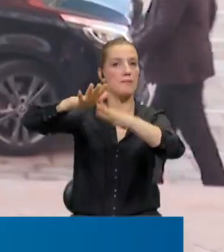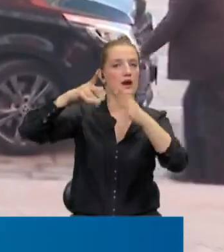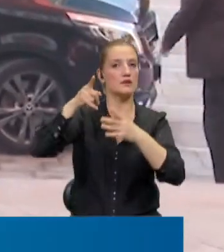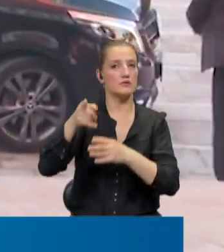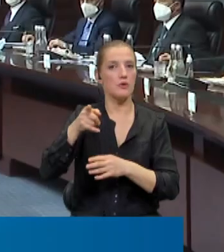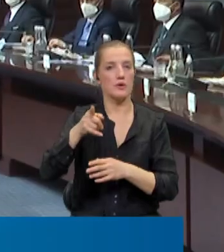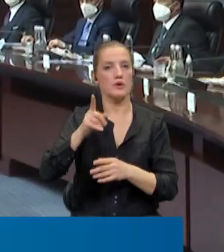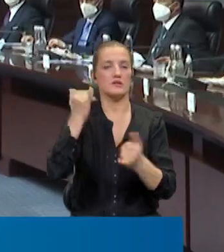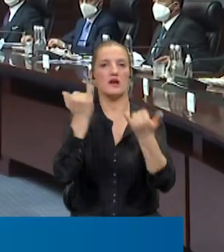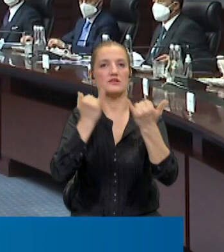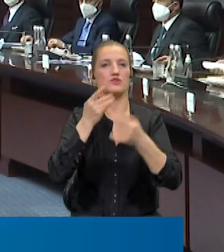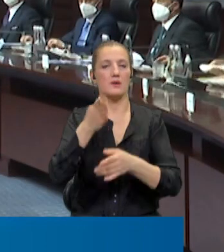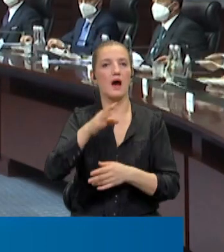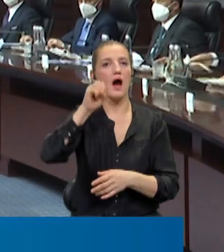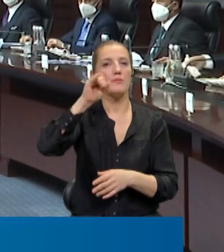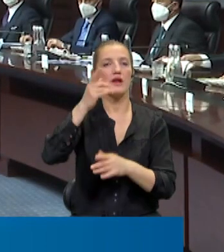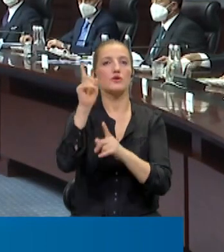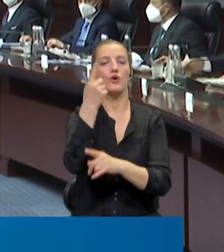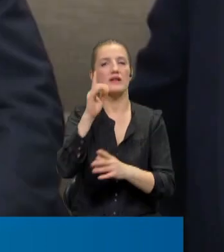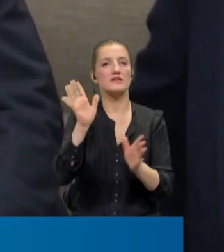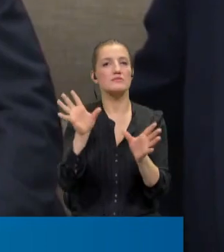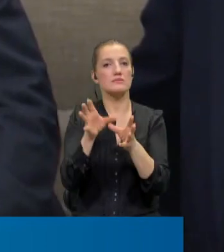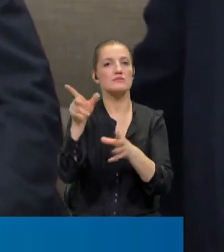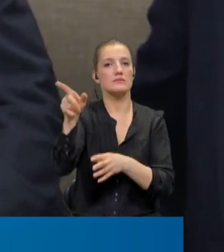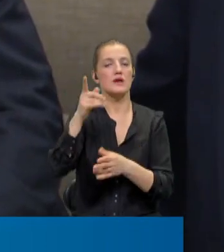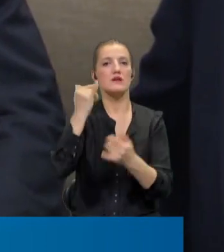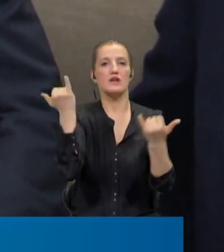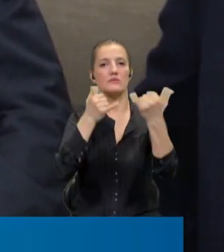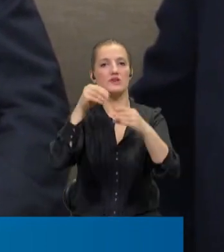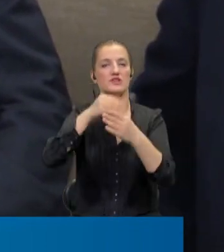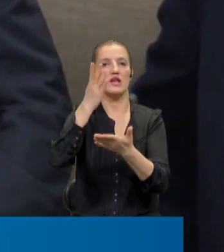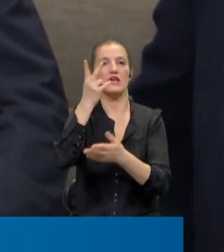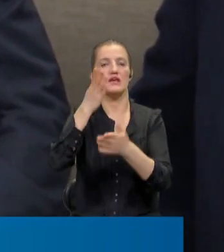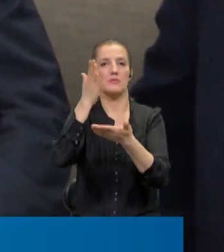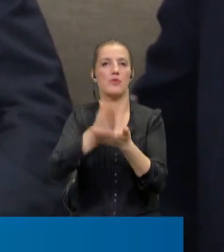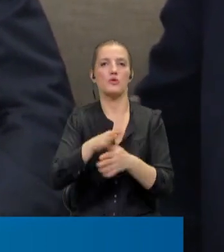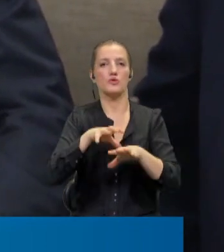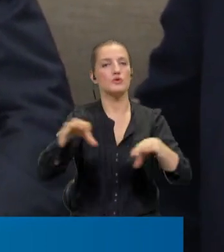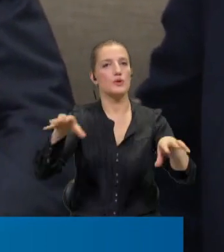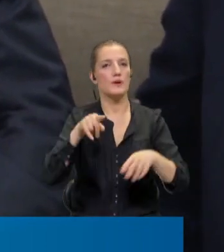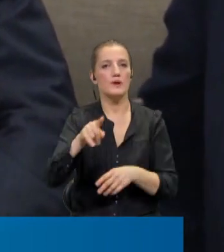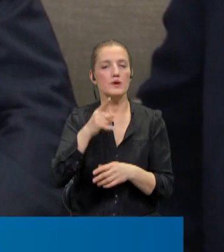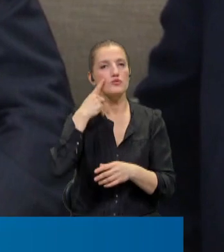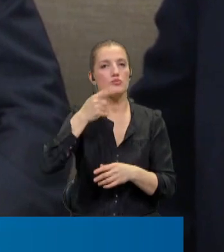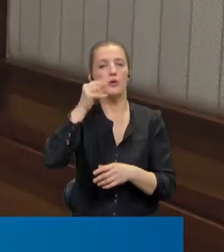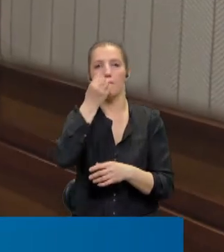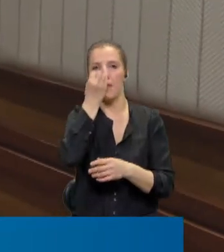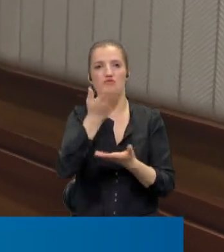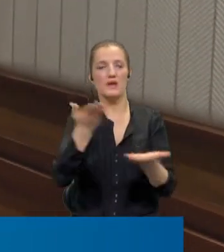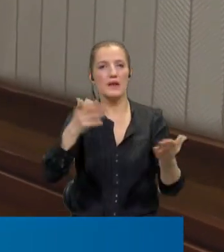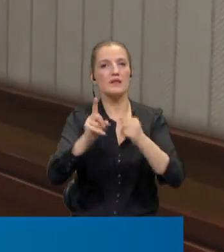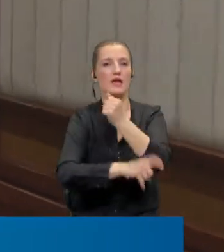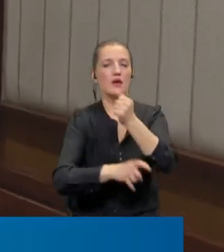tartışmasını körükledi AK Parti yönetimi tartışmada ikiye bölündü Cumhur ittifakında ise Bahçeli terörle mücadele